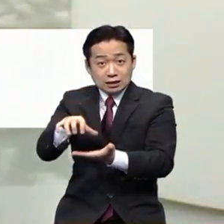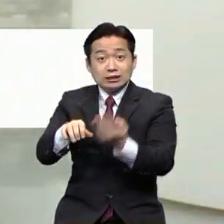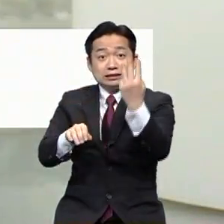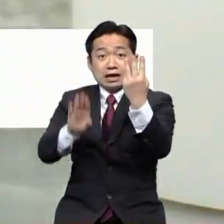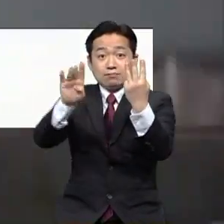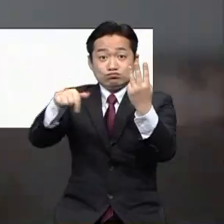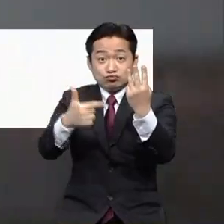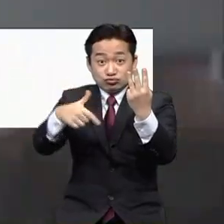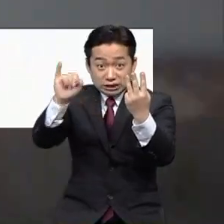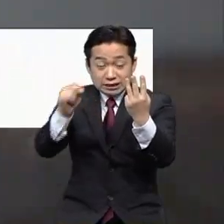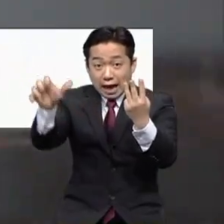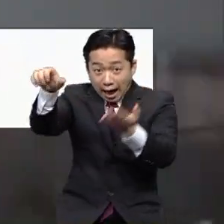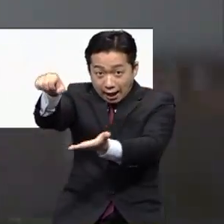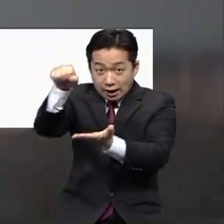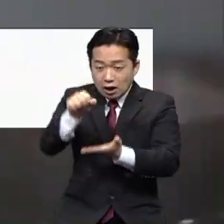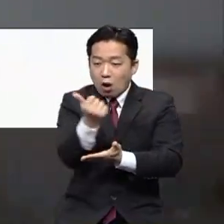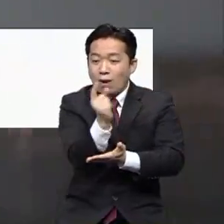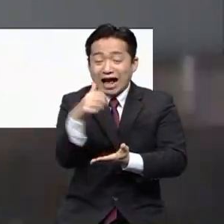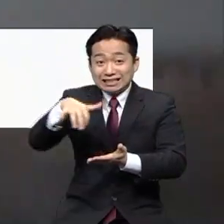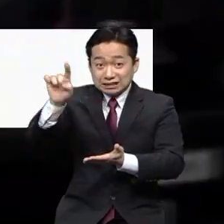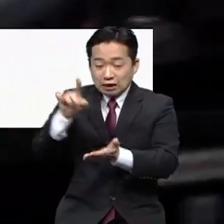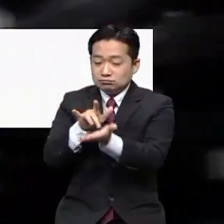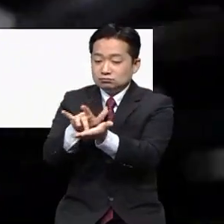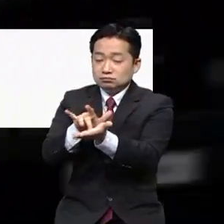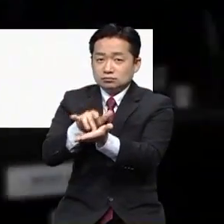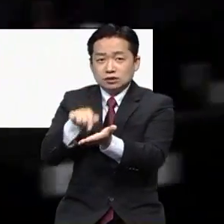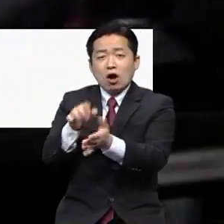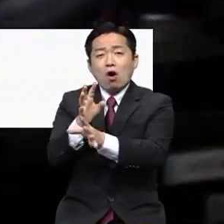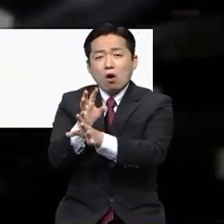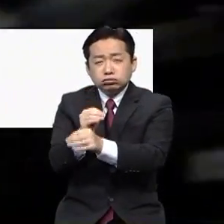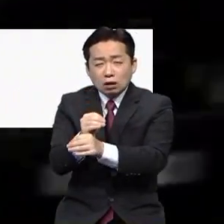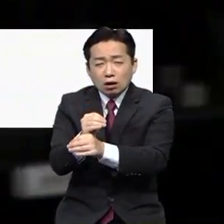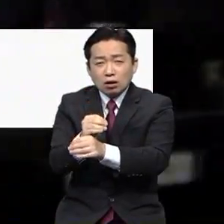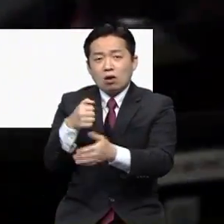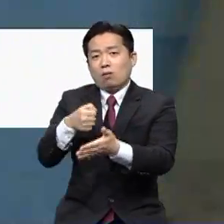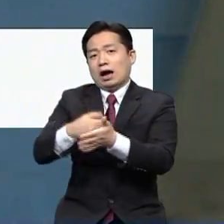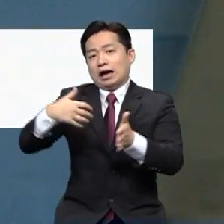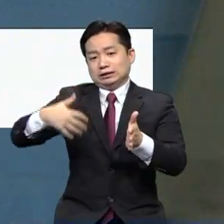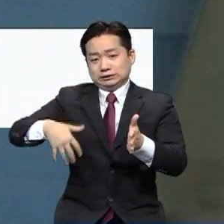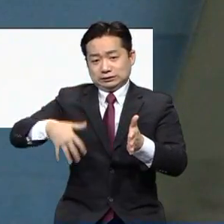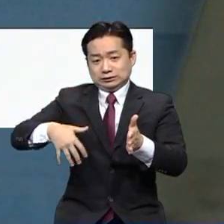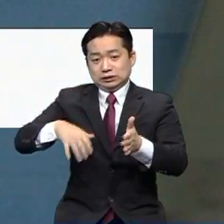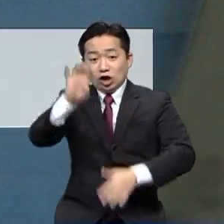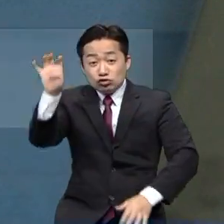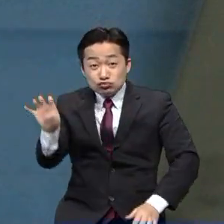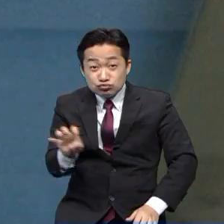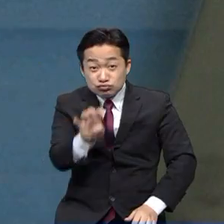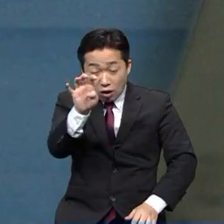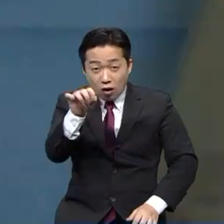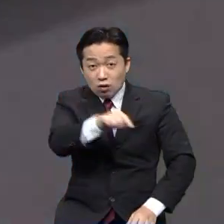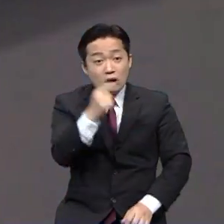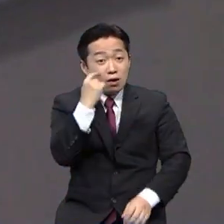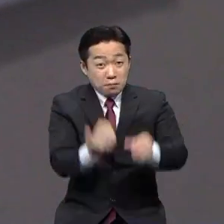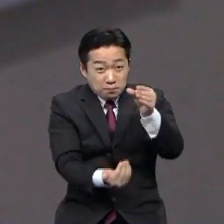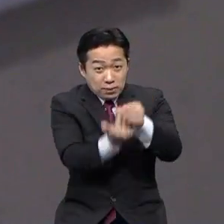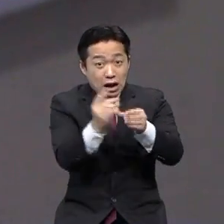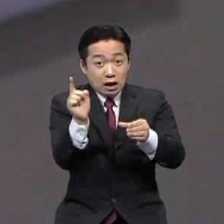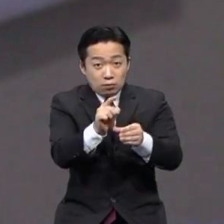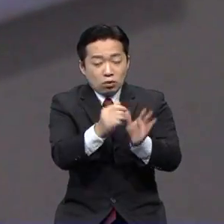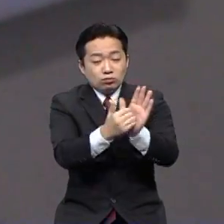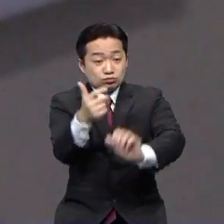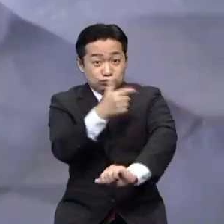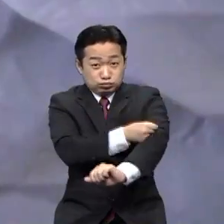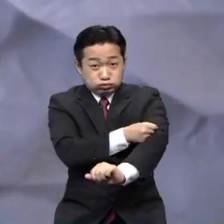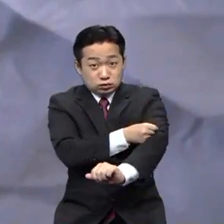들어온다는 화이자 백신의 정확한 공급 일정은 확정되지 않았습니다 유럽이 겪고 있는 백신 공급 축소 현상이